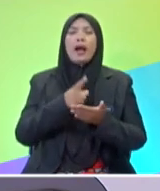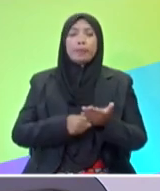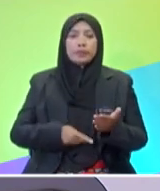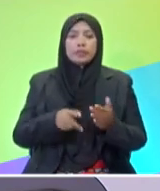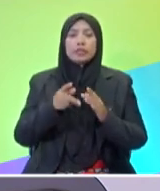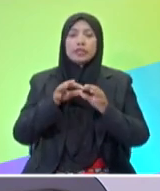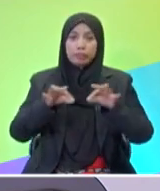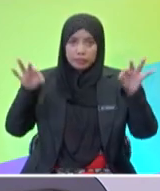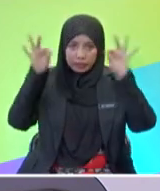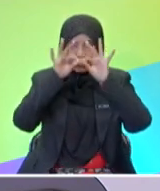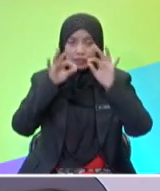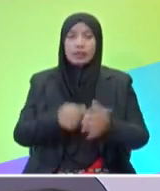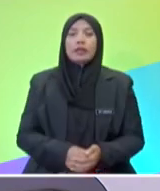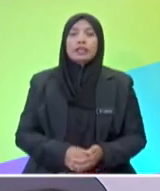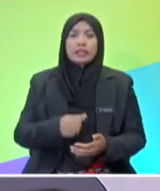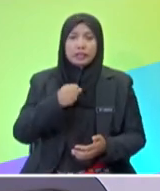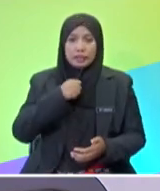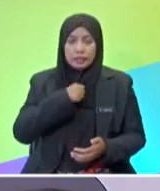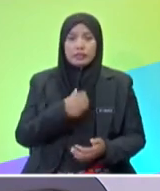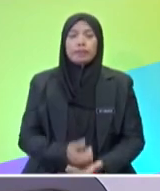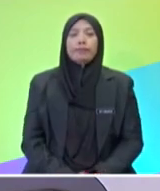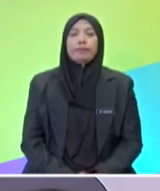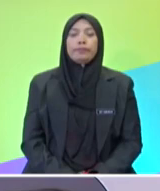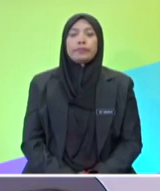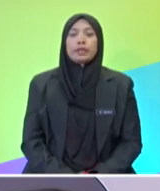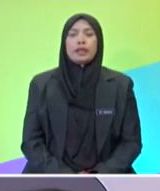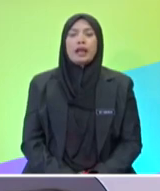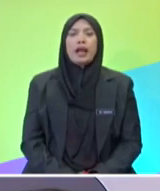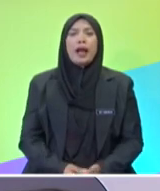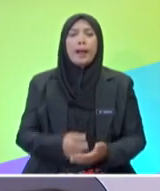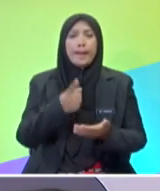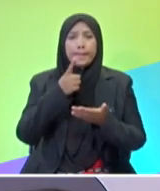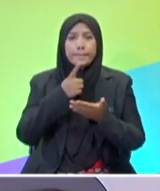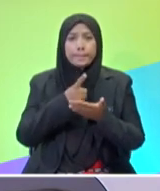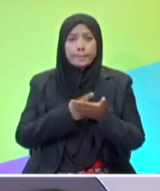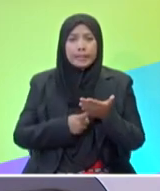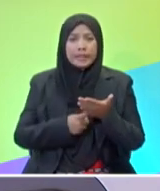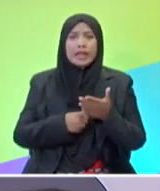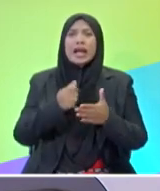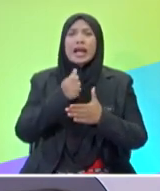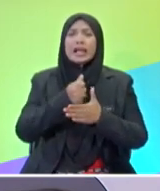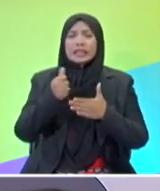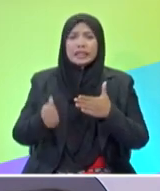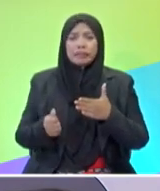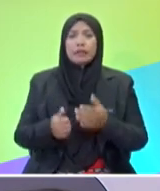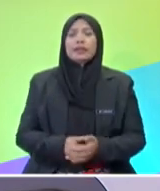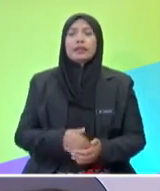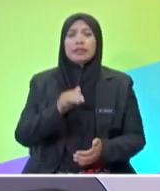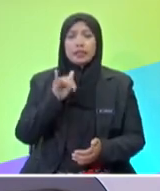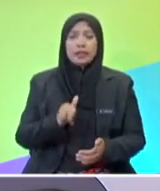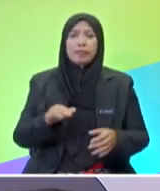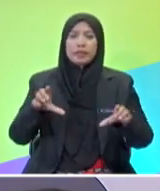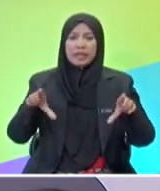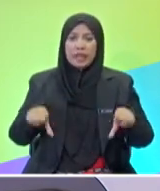yang terakhir, kita nak belajar akibat mengabaikan kebersihan diri. Kenapa? Apa yang akan berlaku kalau